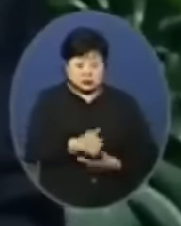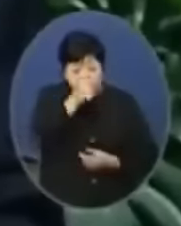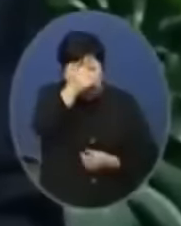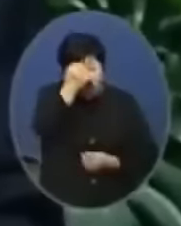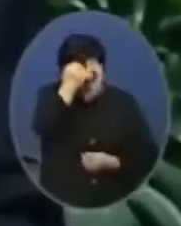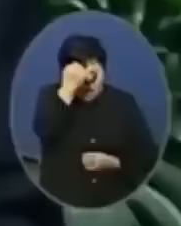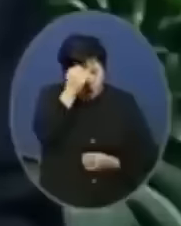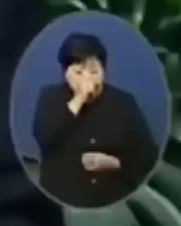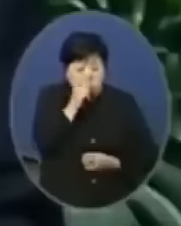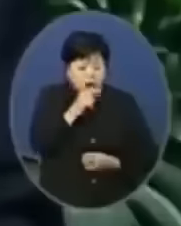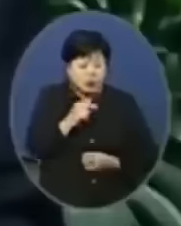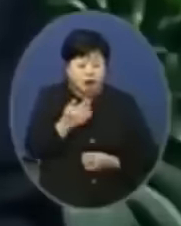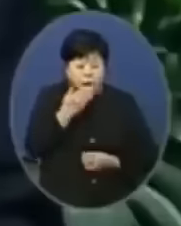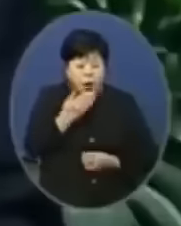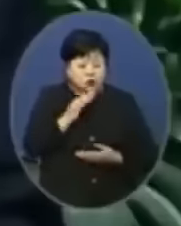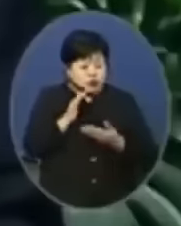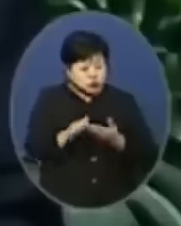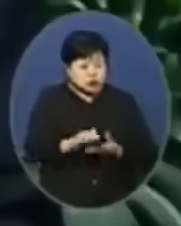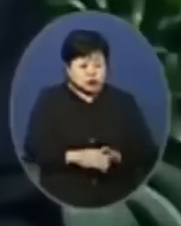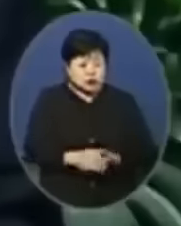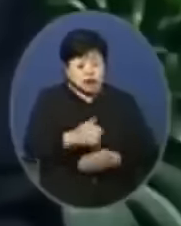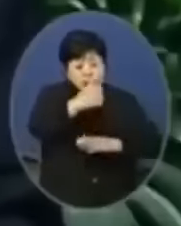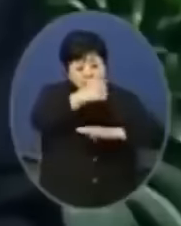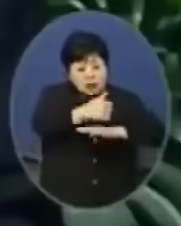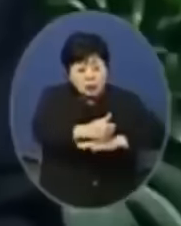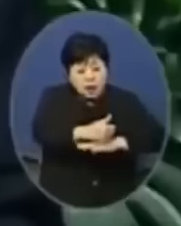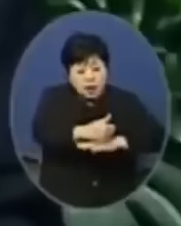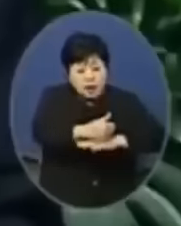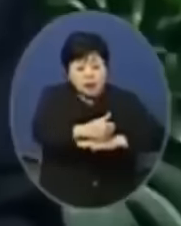아담과 하와가 선악과를 따먹고 난 다음에 결과로